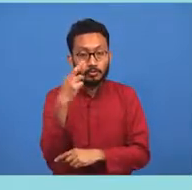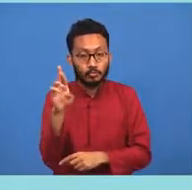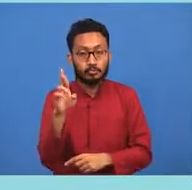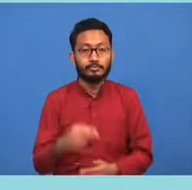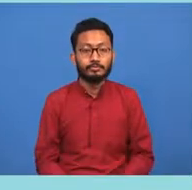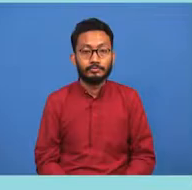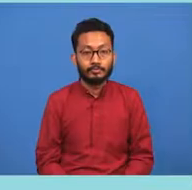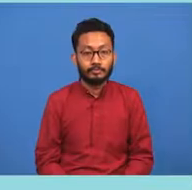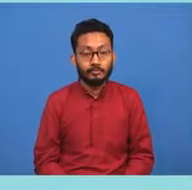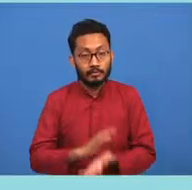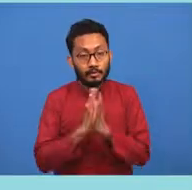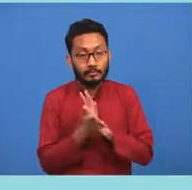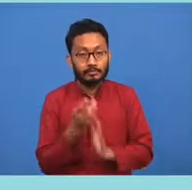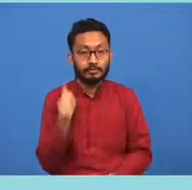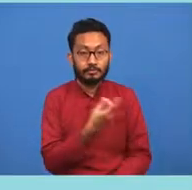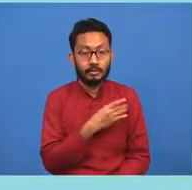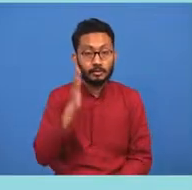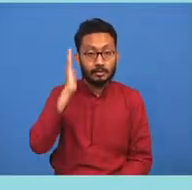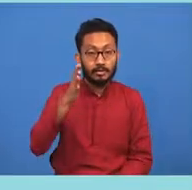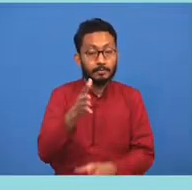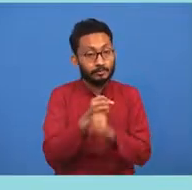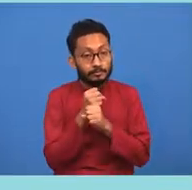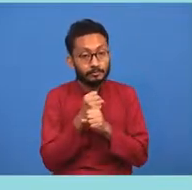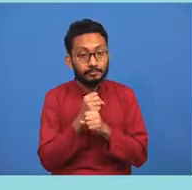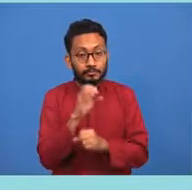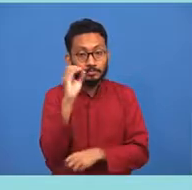Maka, kita akan dapat